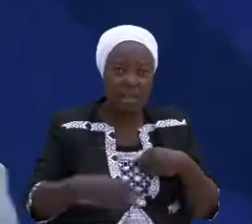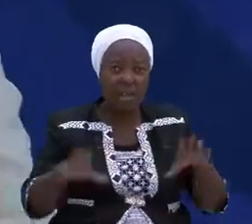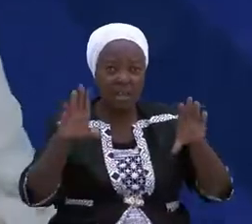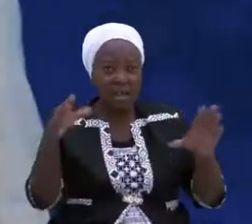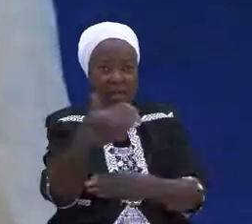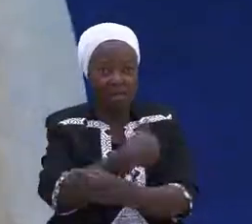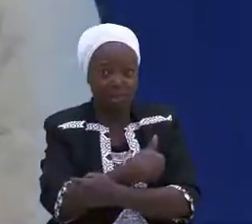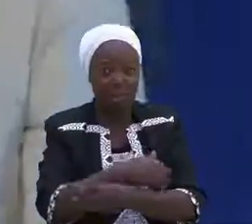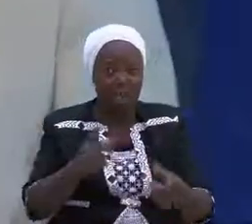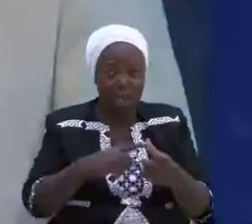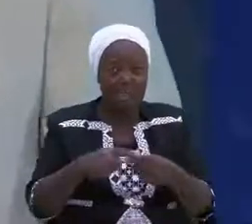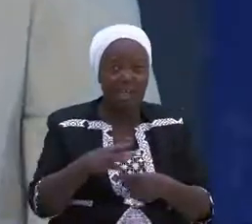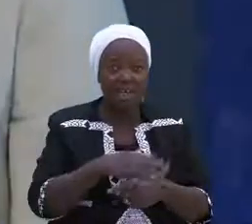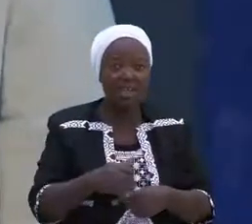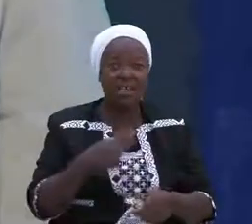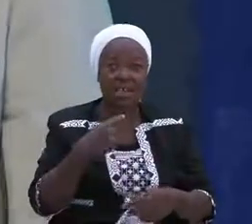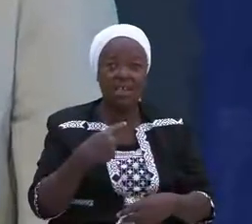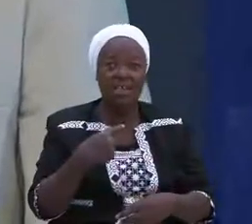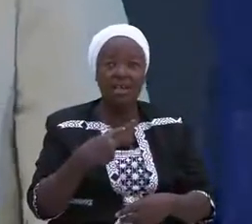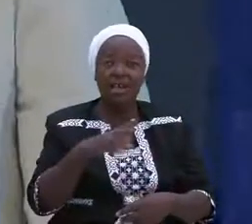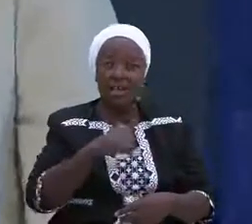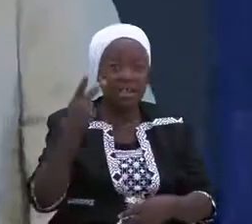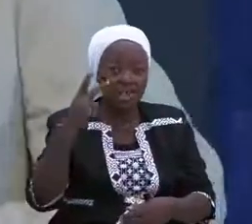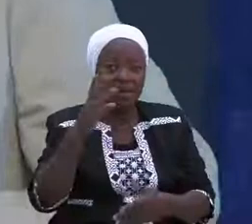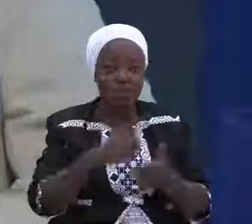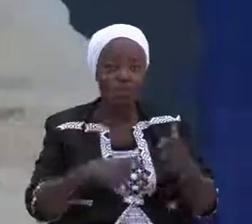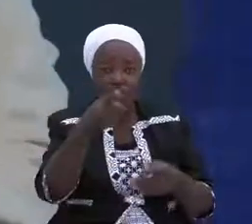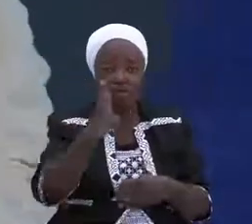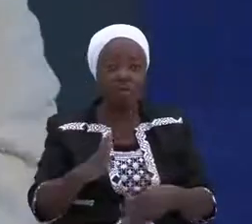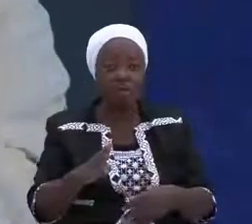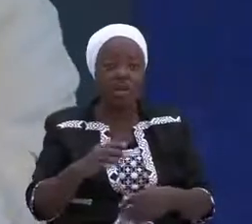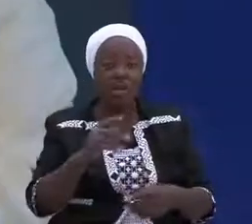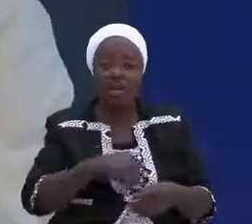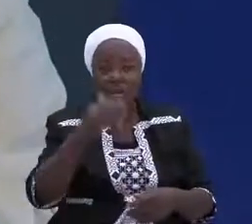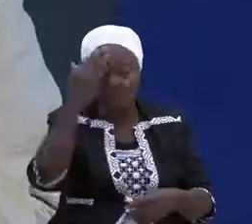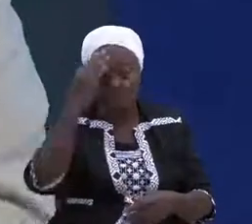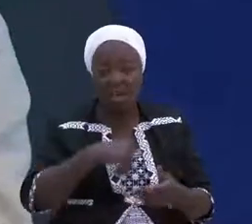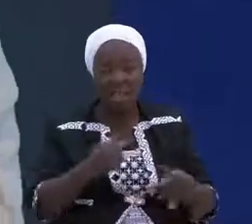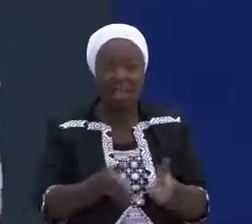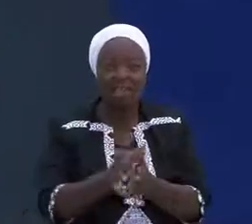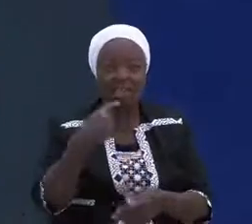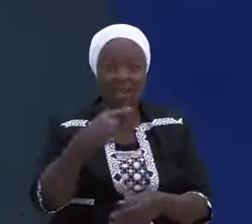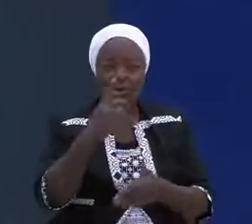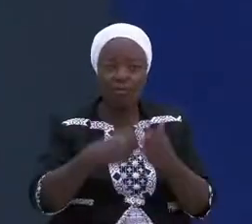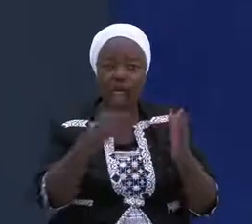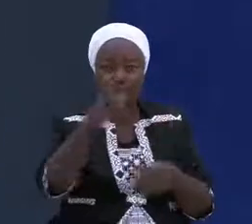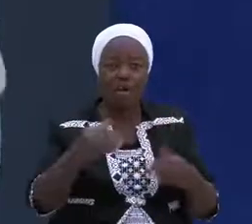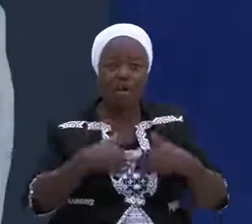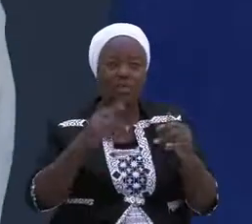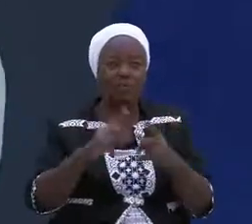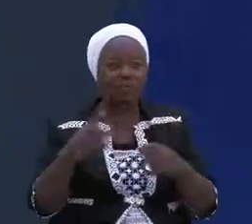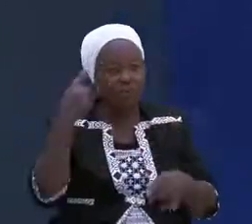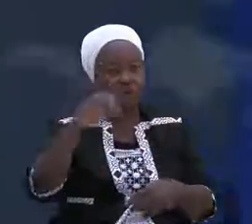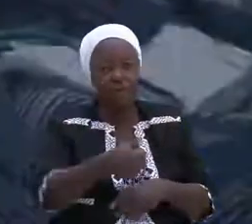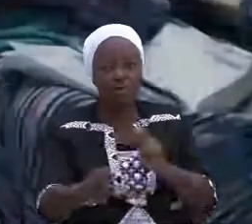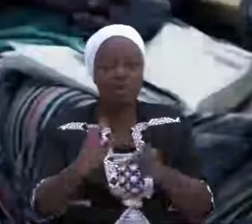embrassé. Ils ont dit ce que Dieu a fait pour les autres, il le fera aussi pour moi. Et ils